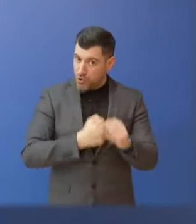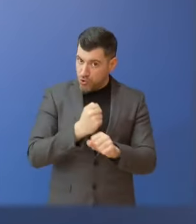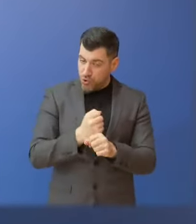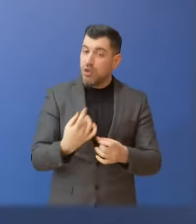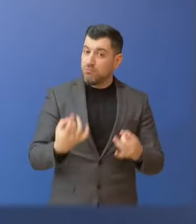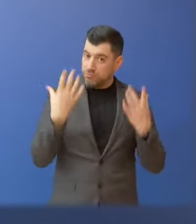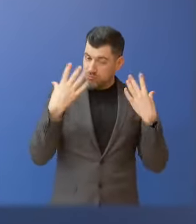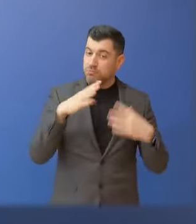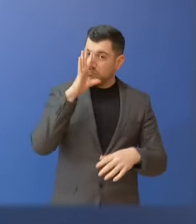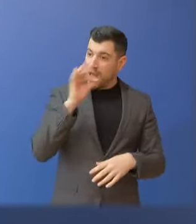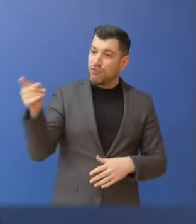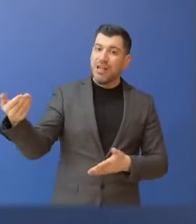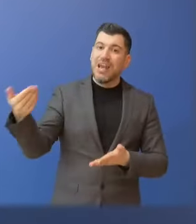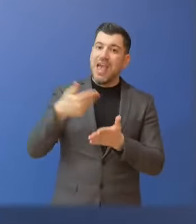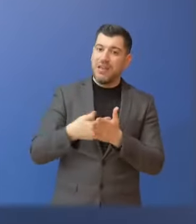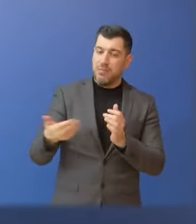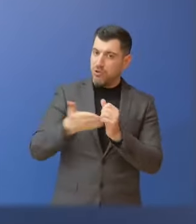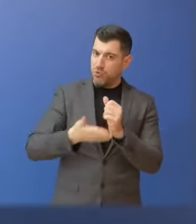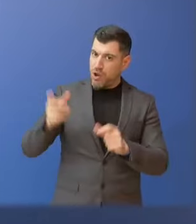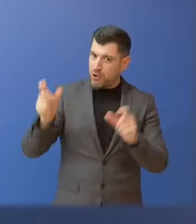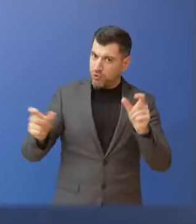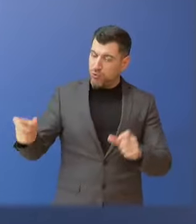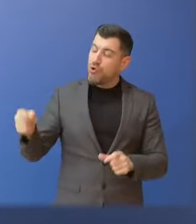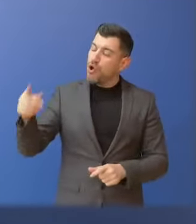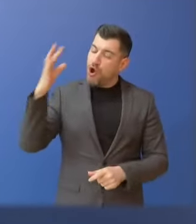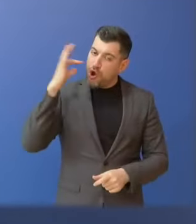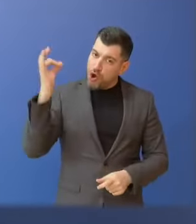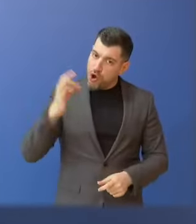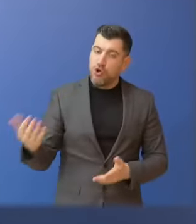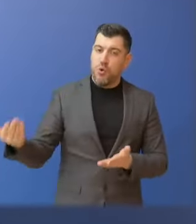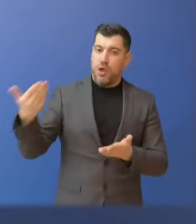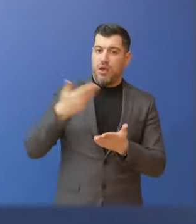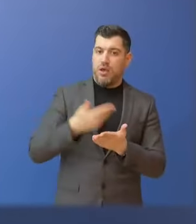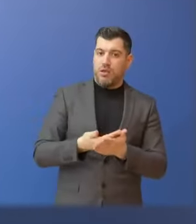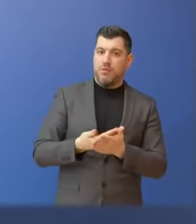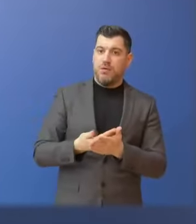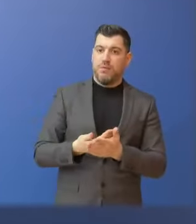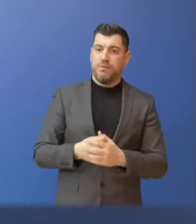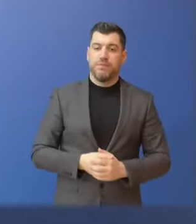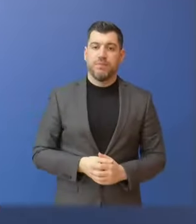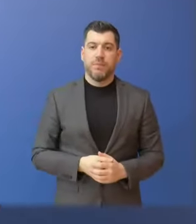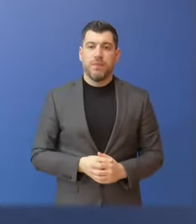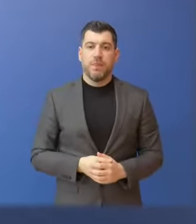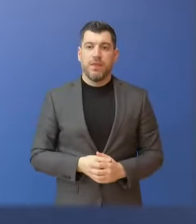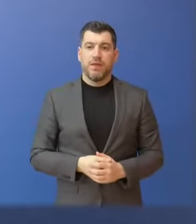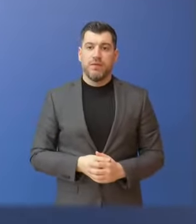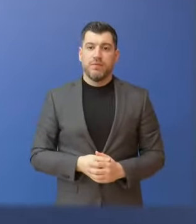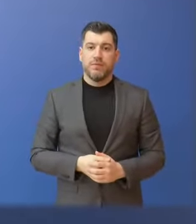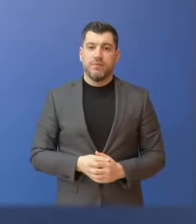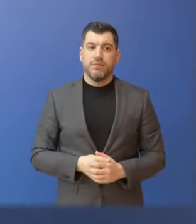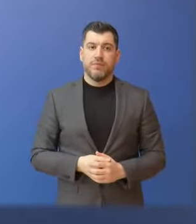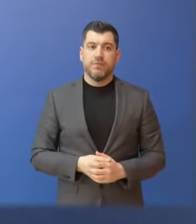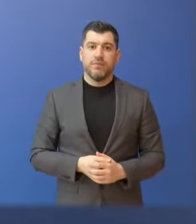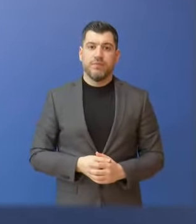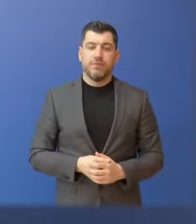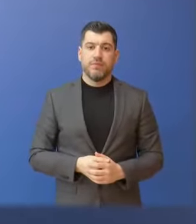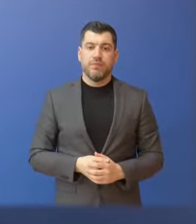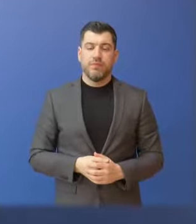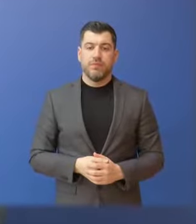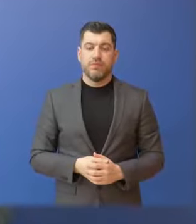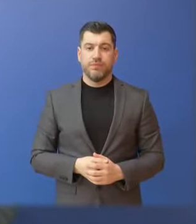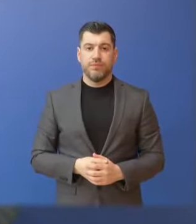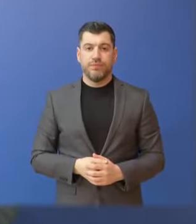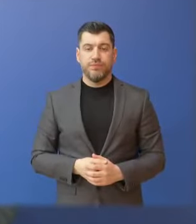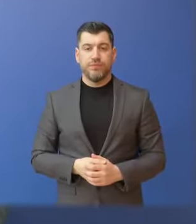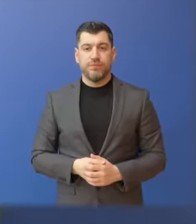αγροτών και λογικό αίτημα δεν υπάρχει καμία αμφιβολία ότι η πρόθεση της κυβέρνησης είναι κάτι το οποίο το έχει κάνει δύο φορές εφόσον βρει